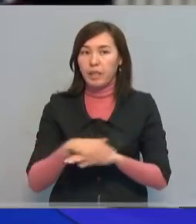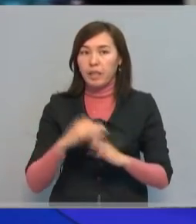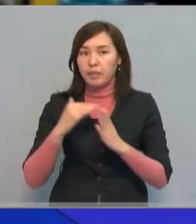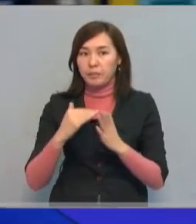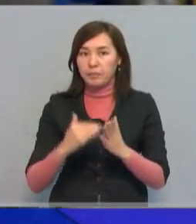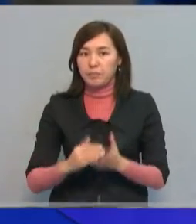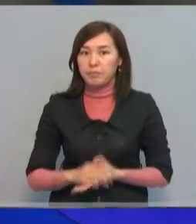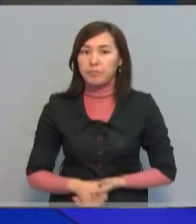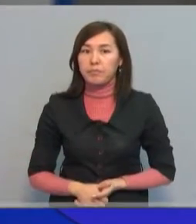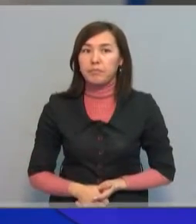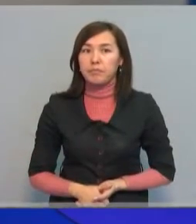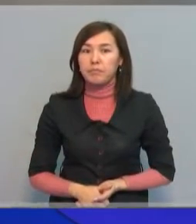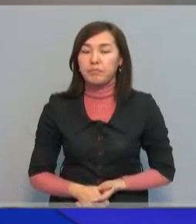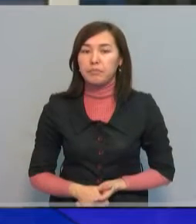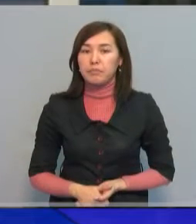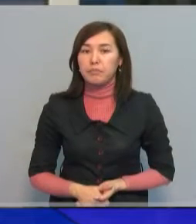международным